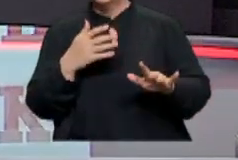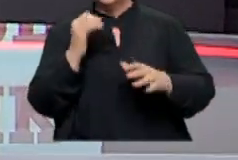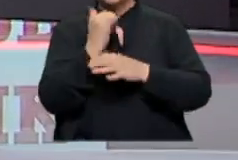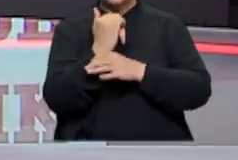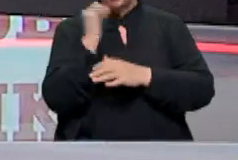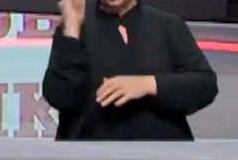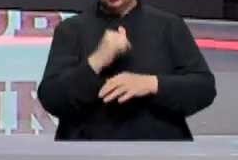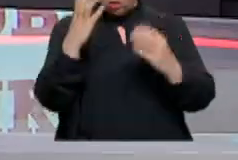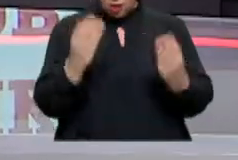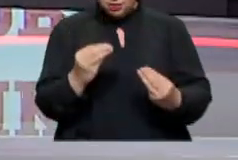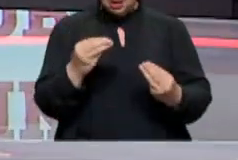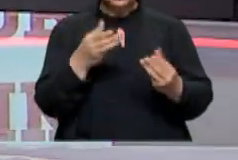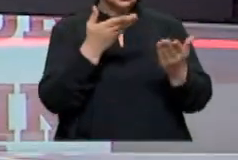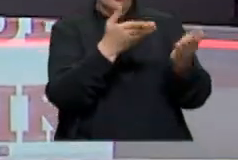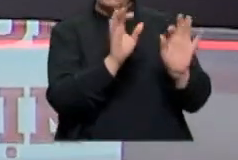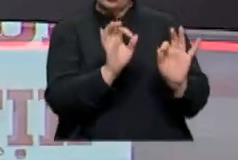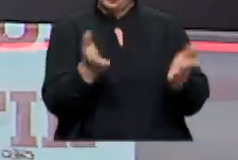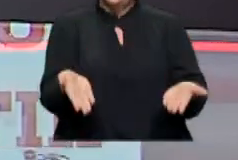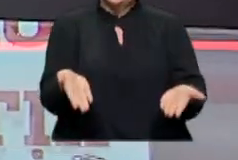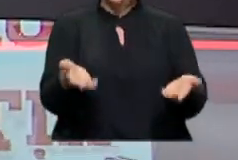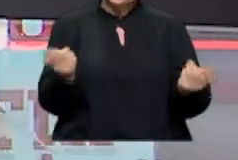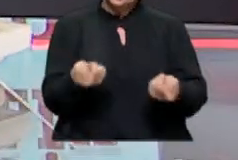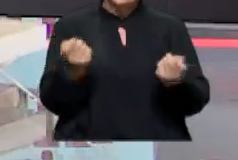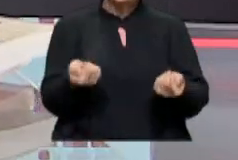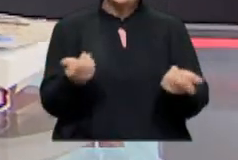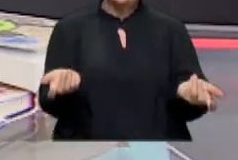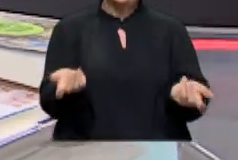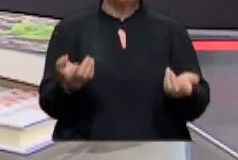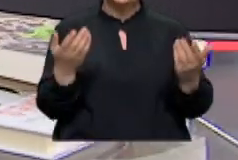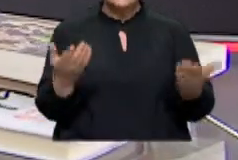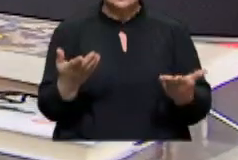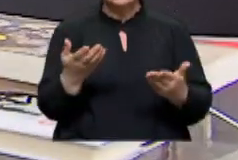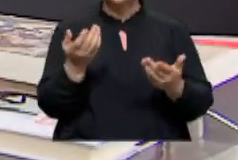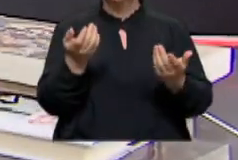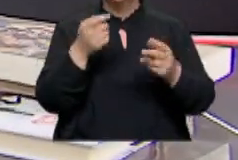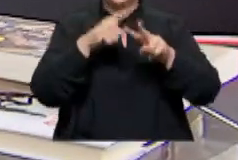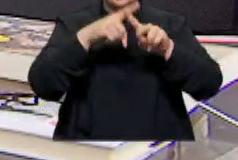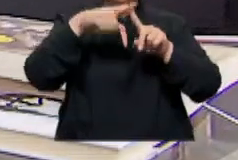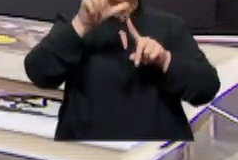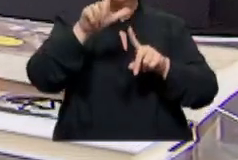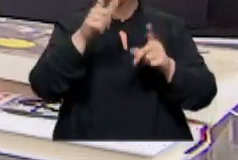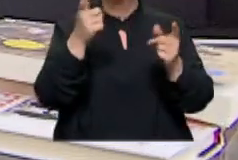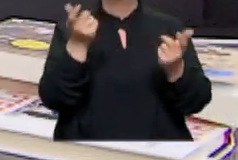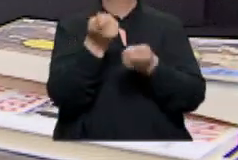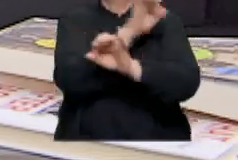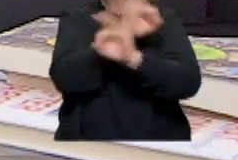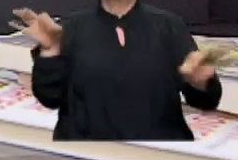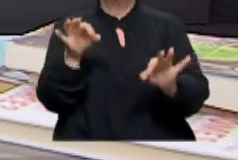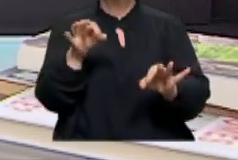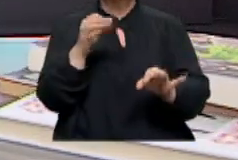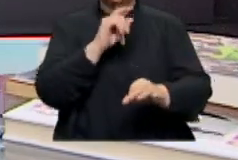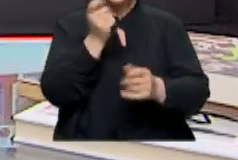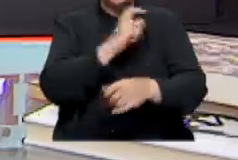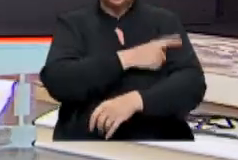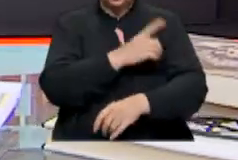olan ülkelerse işte böyle uğraşıp duruyorlar. Efendim atıl iş gücü diye bir şey var. İşsizlik azalıyor sözde. Atıl iş